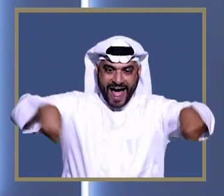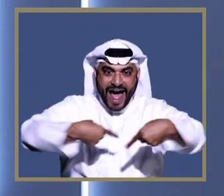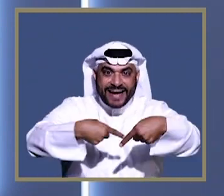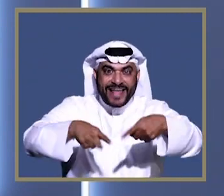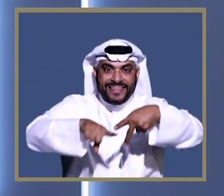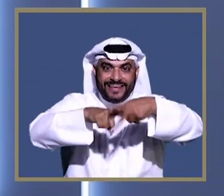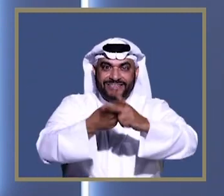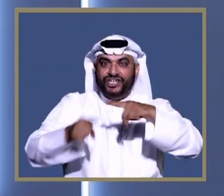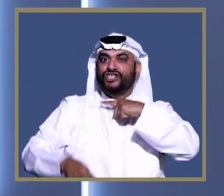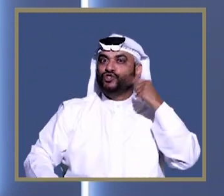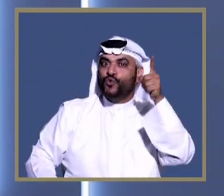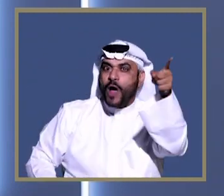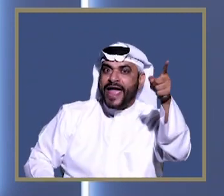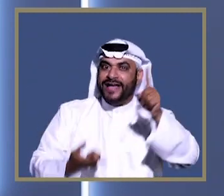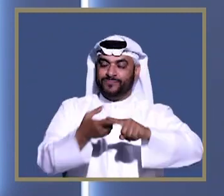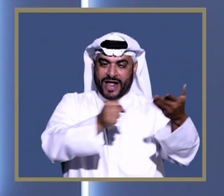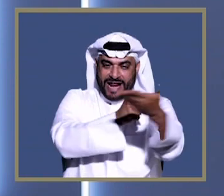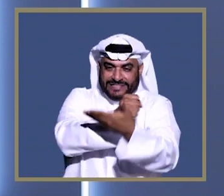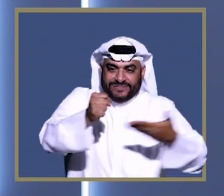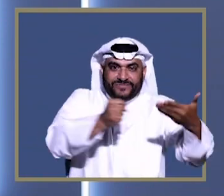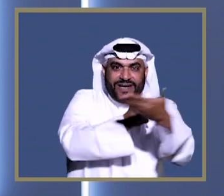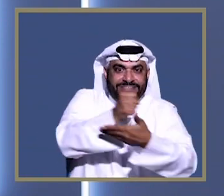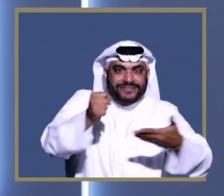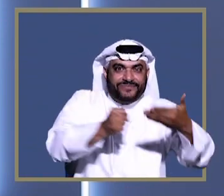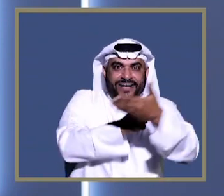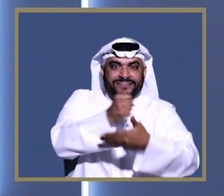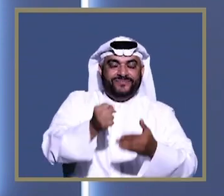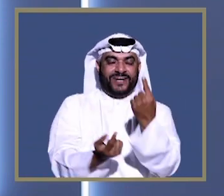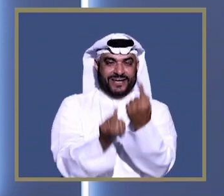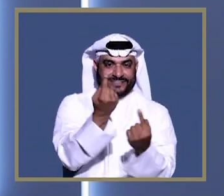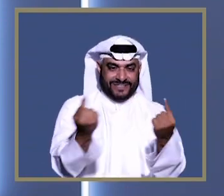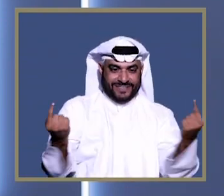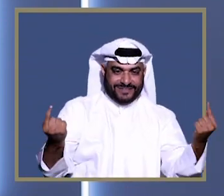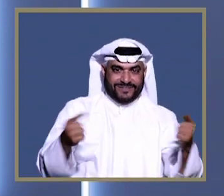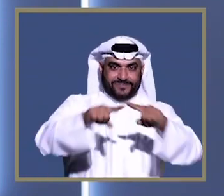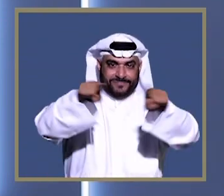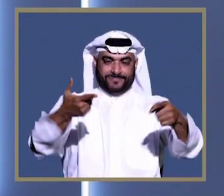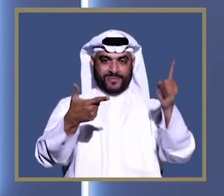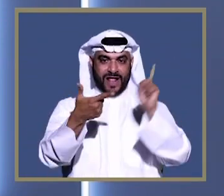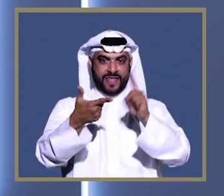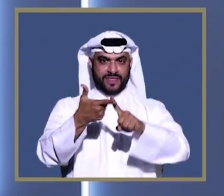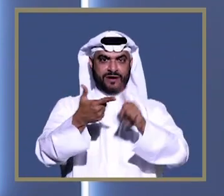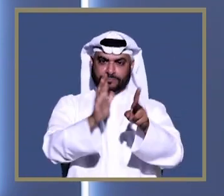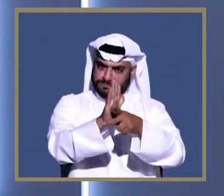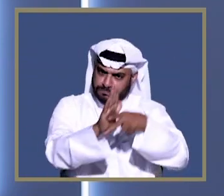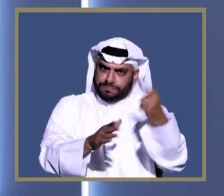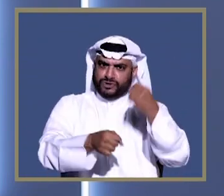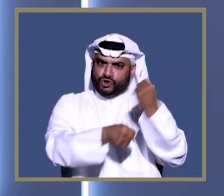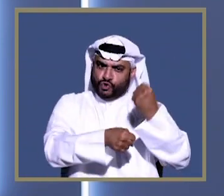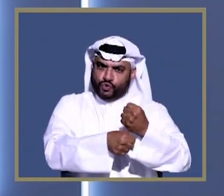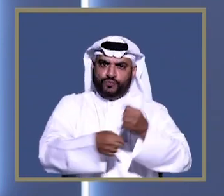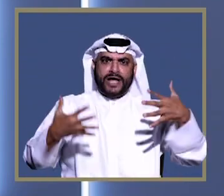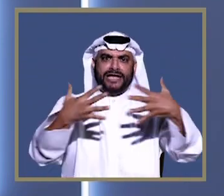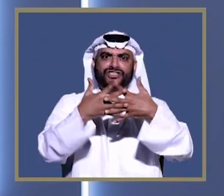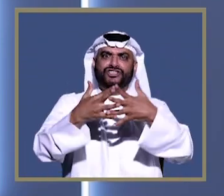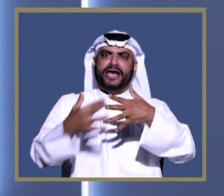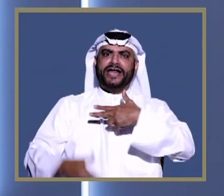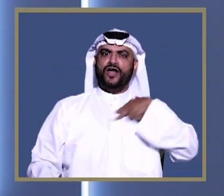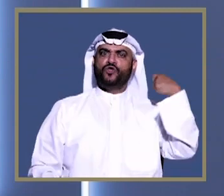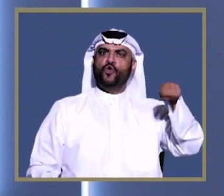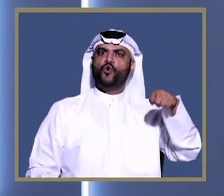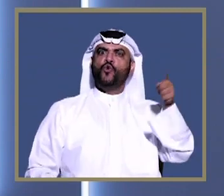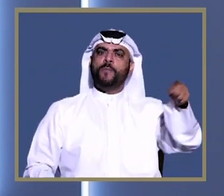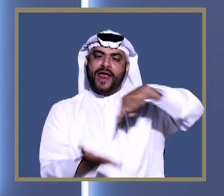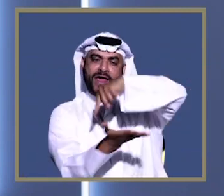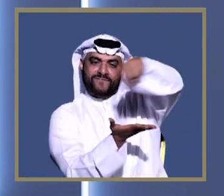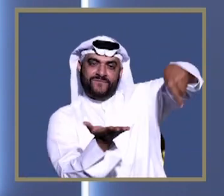الأراضي الصناعية والأراضي الزراعية، بالإضافة إلى تفعيل دور الشركات الحكومية